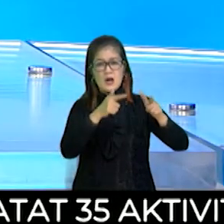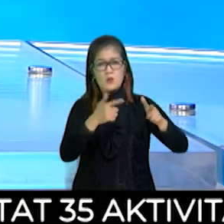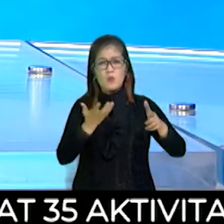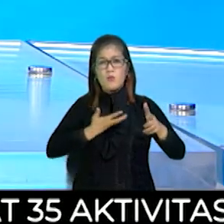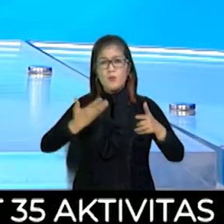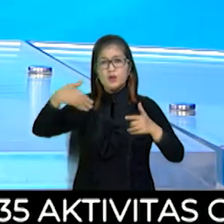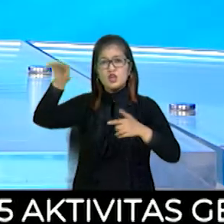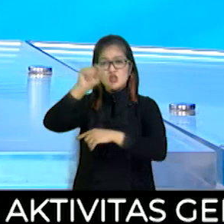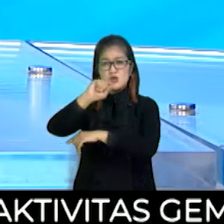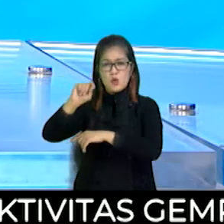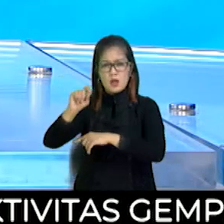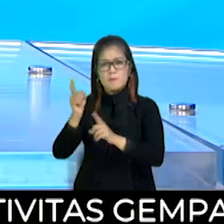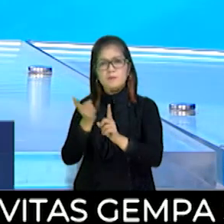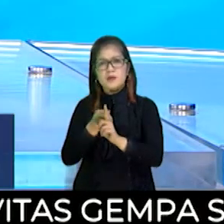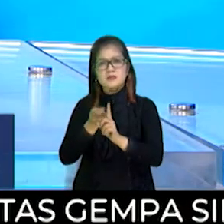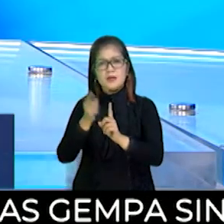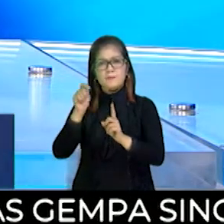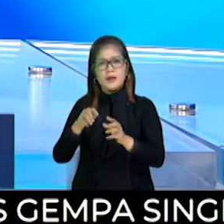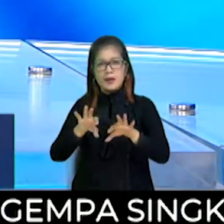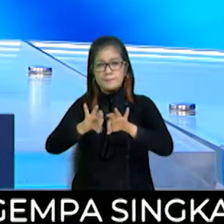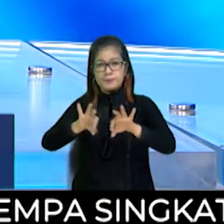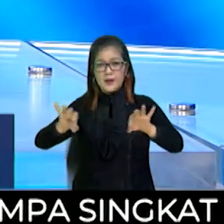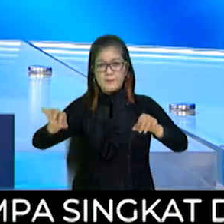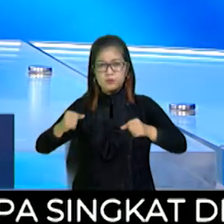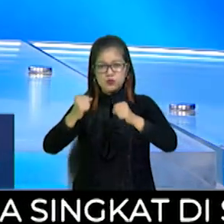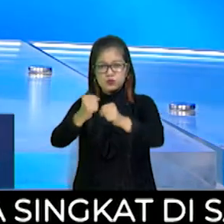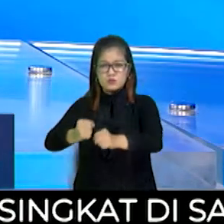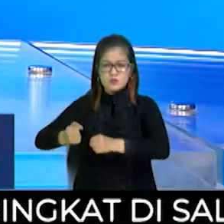terpaksa menggunakan rakit bambu untuk menyeberangi sungai.